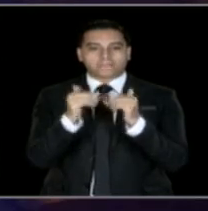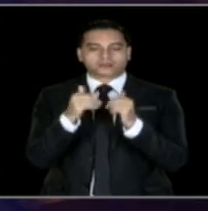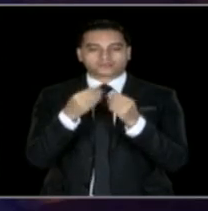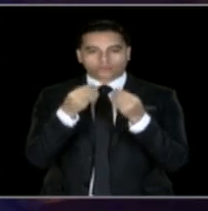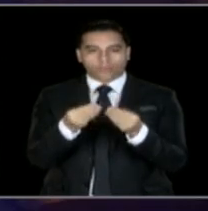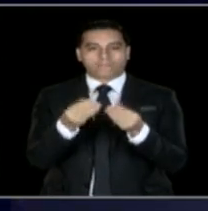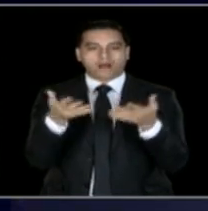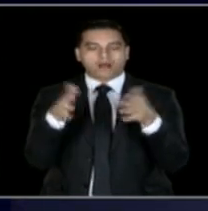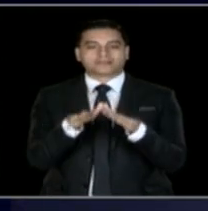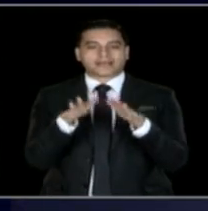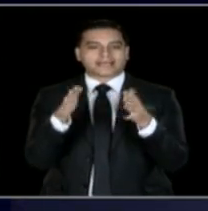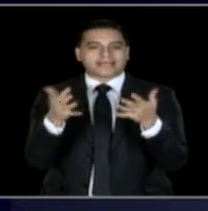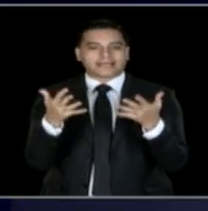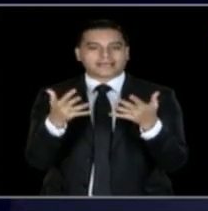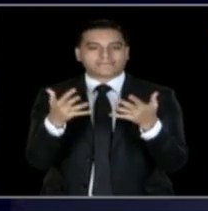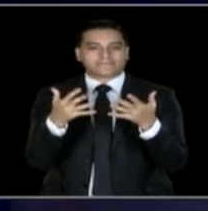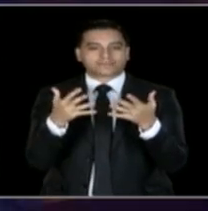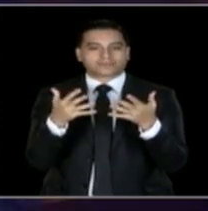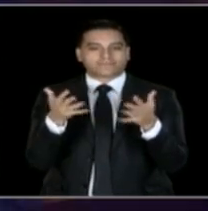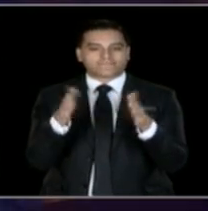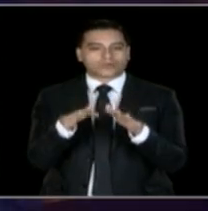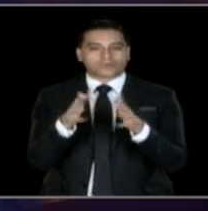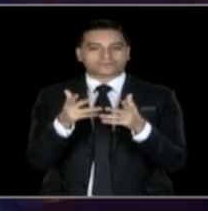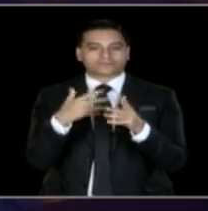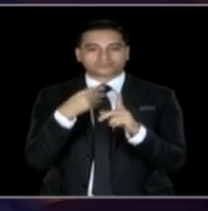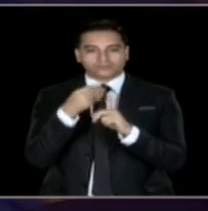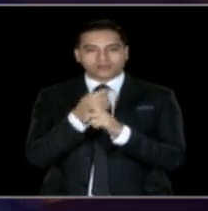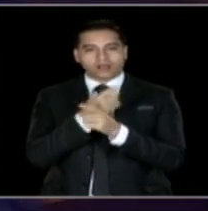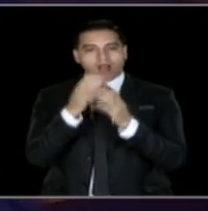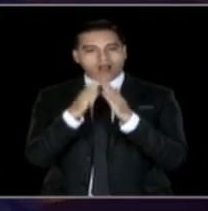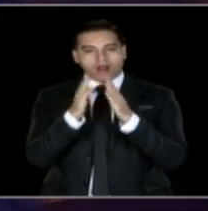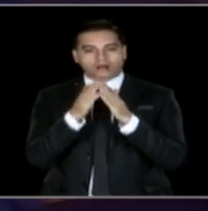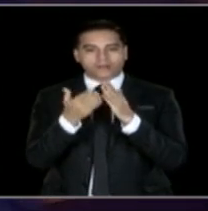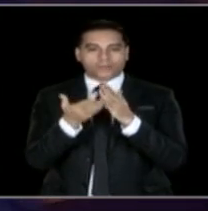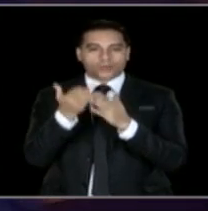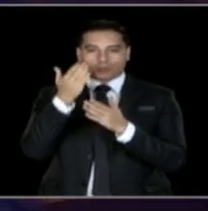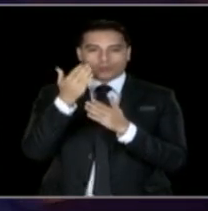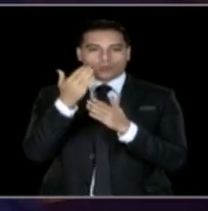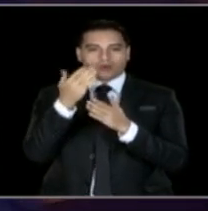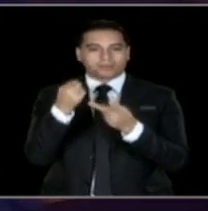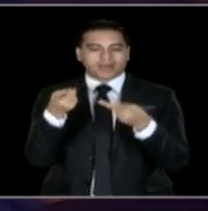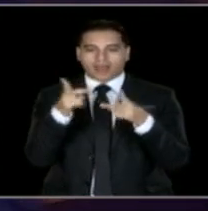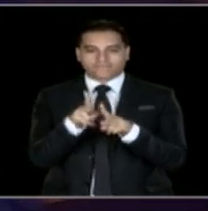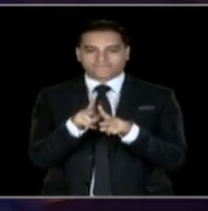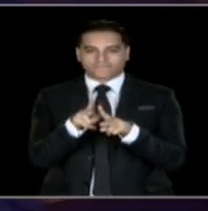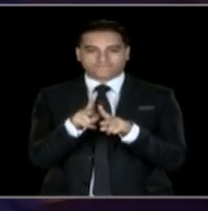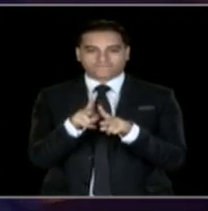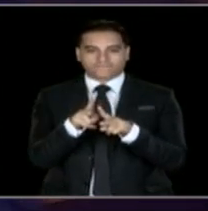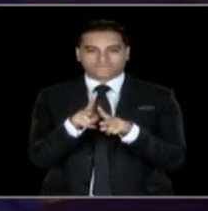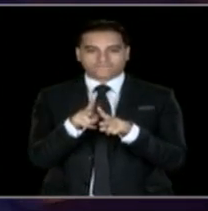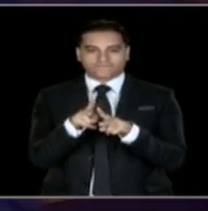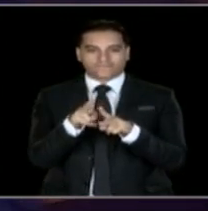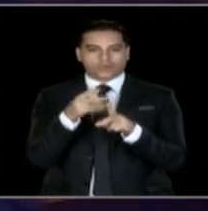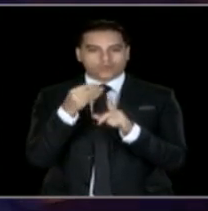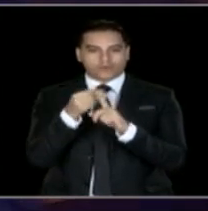يعني اللي بالنسبه لك مبهره طبعا الاهرامات طبعا بس دي حاجه طبعا طبعا